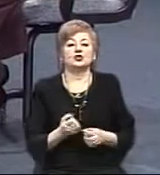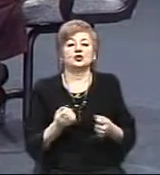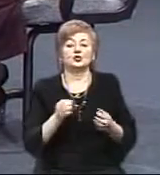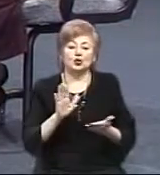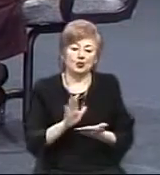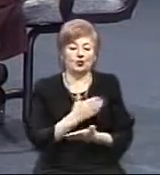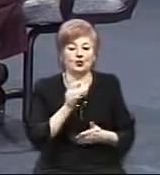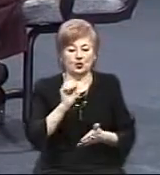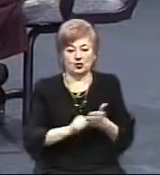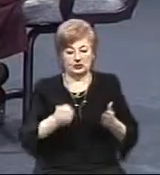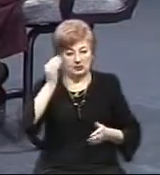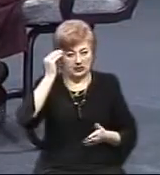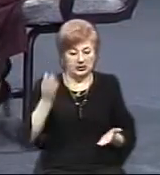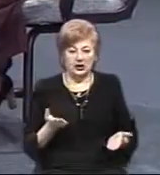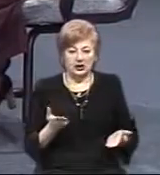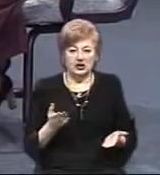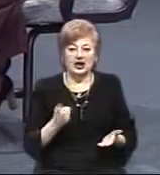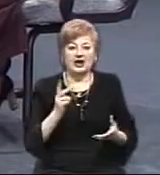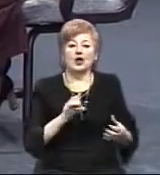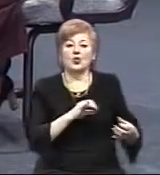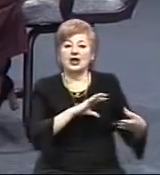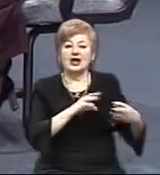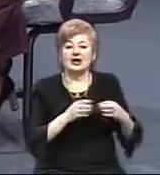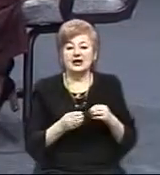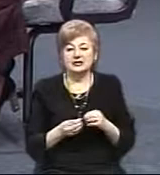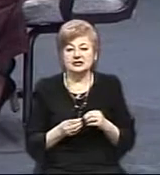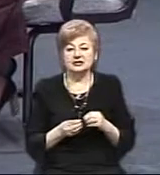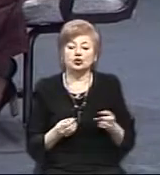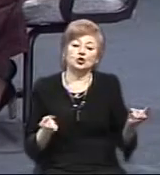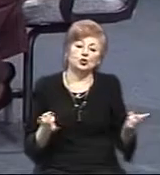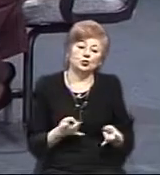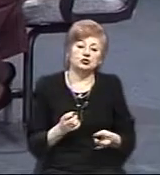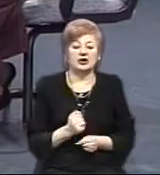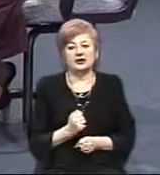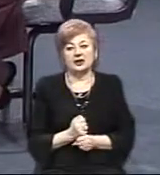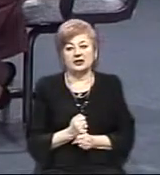стереотипів. Що ти, як тобі ці результати, і що можна і треба робити?